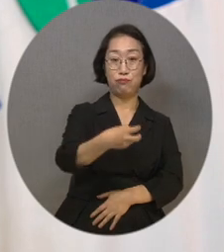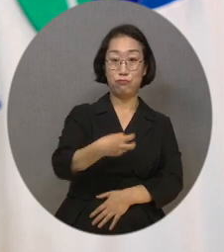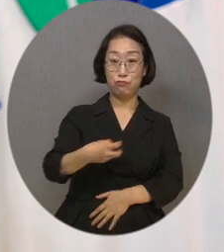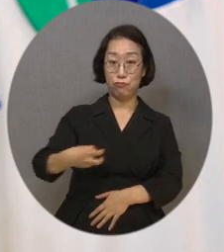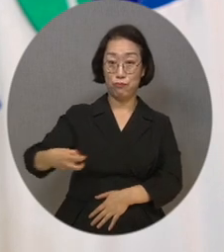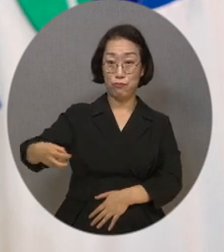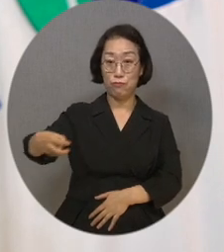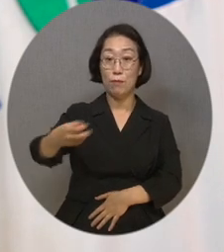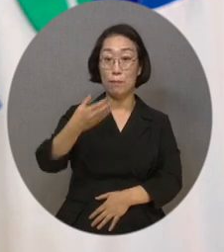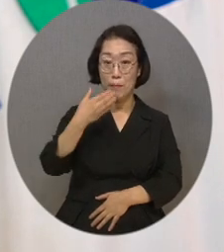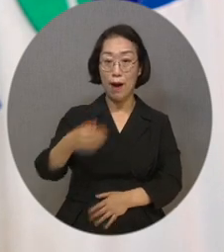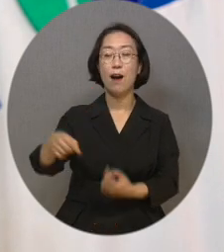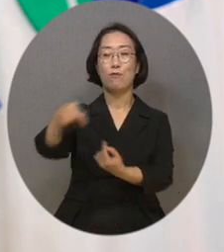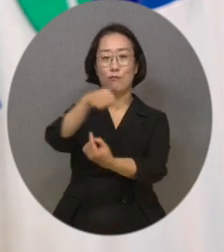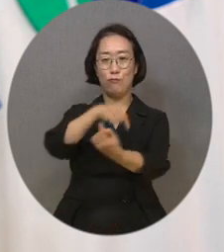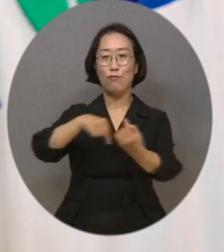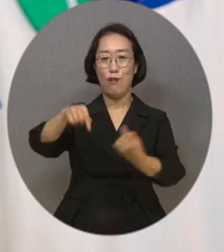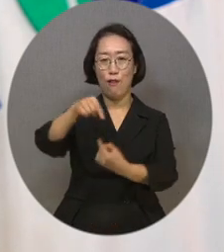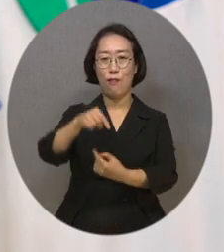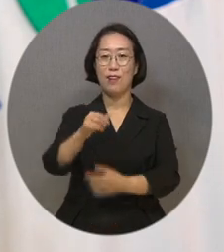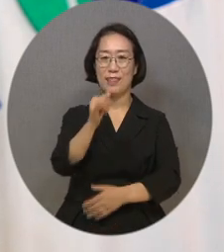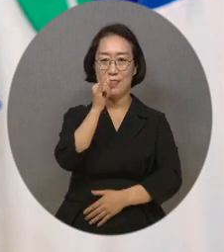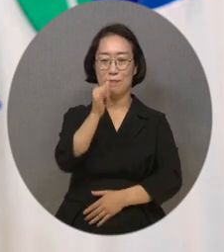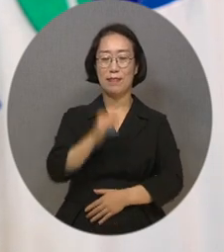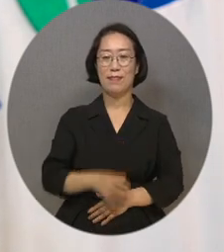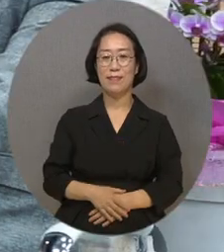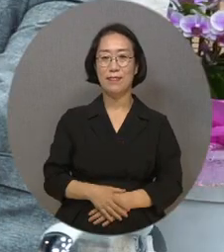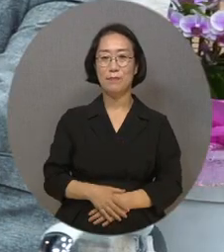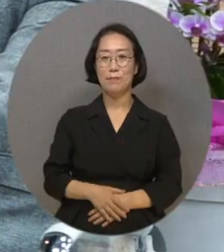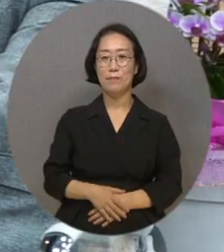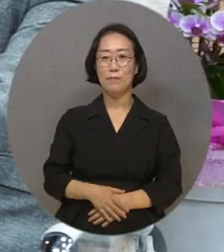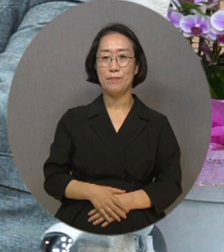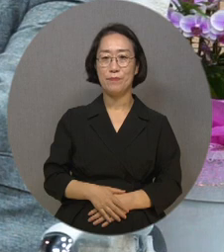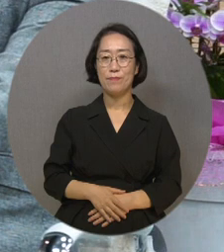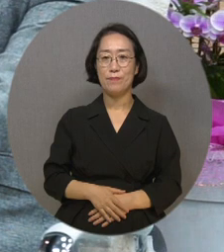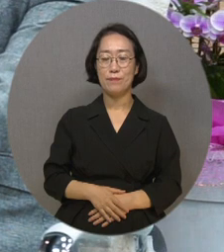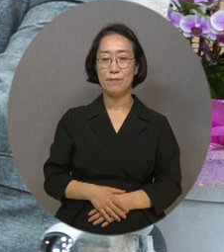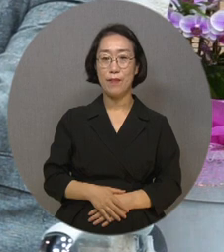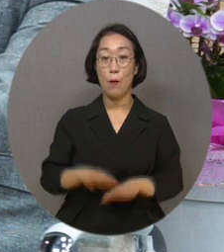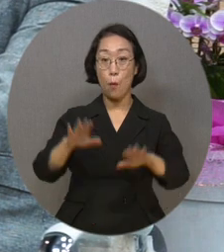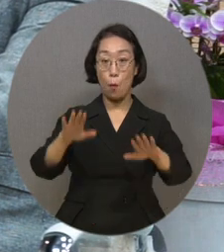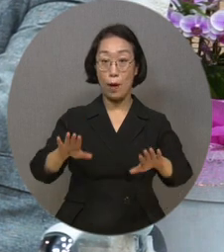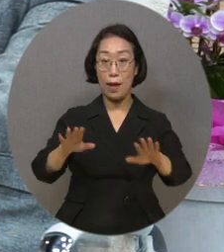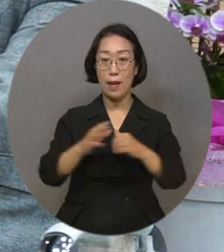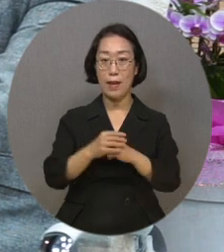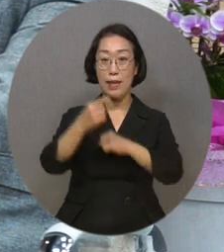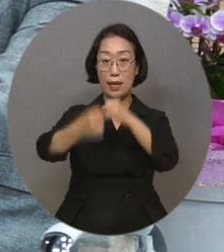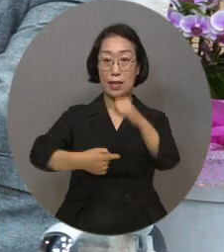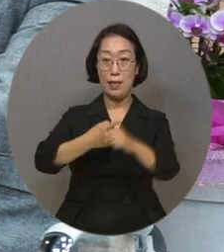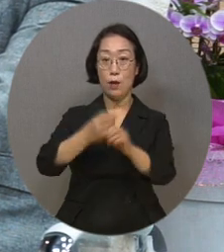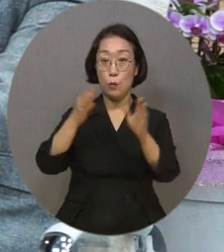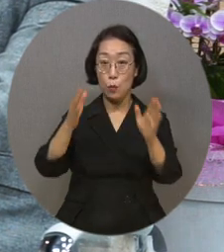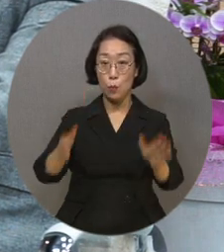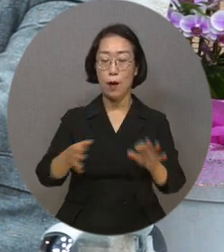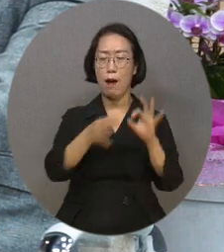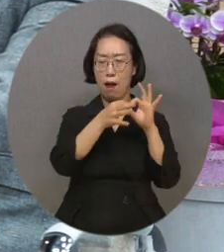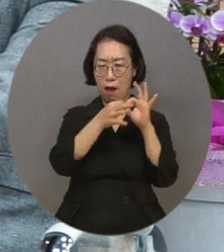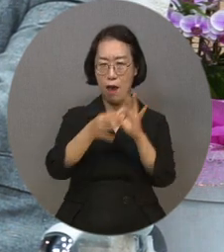투어도 운영을 좀 하고 있다는 말씀을 좀 드리고 있고요. 그래서 이제 금년 1년 동안도